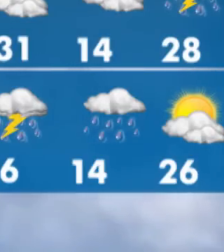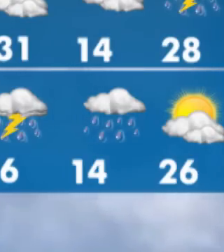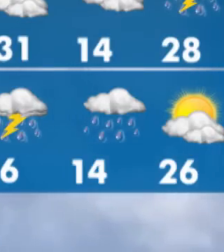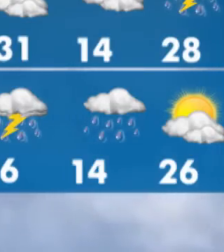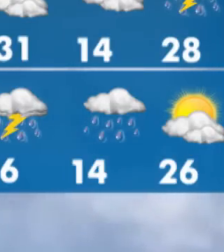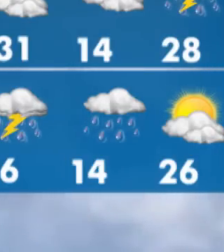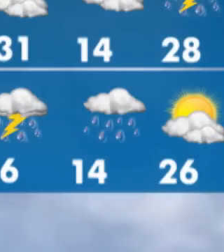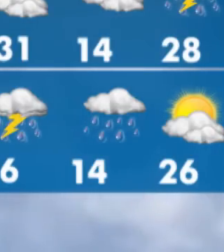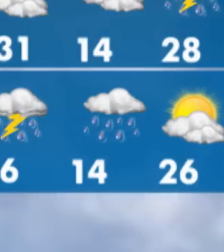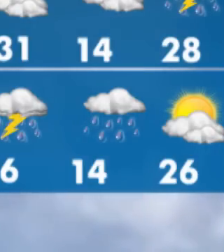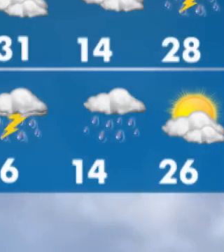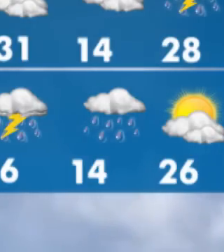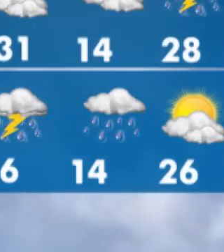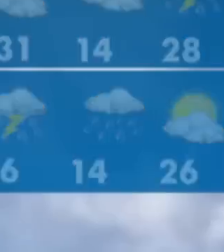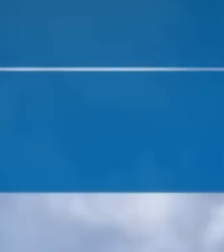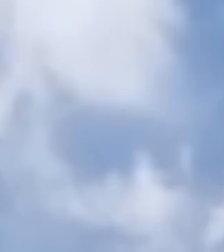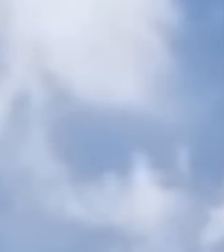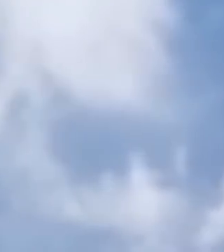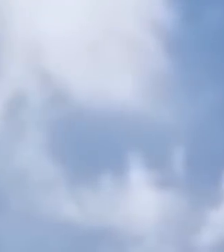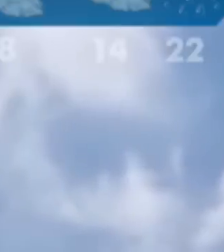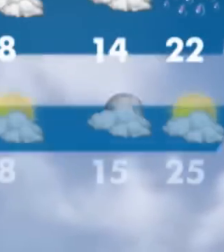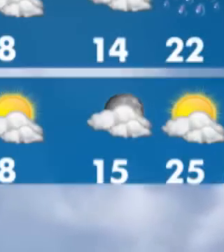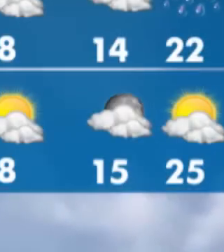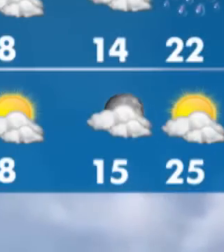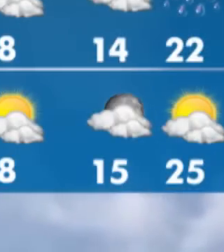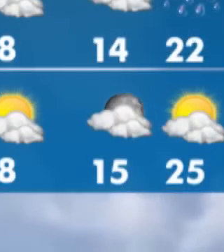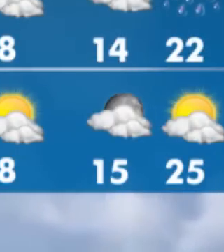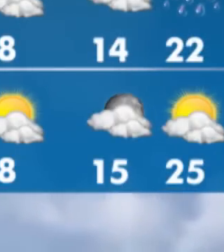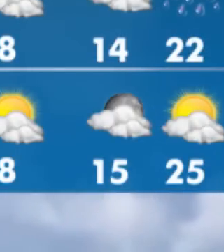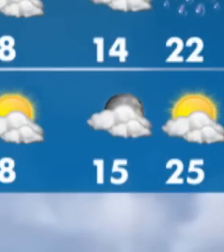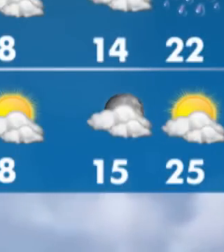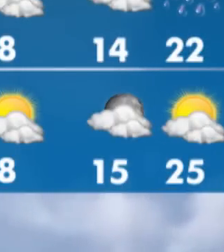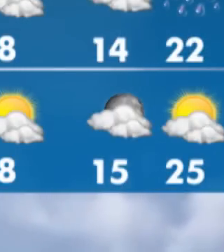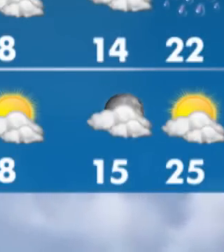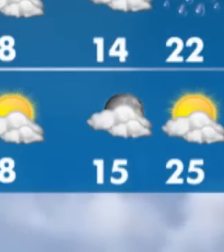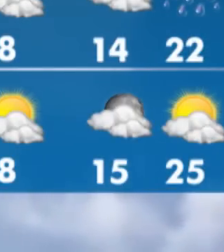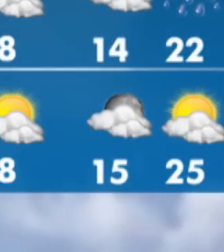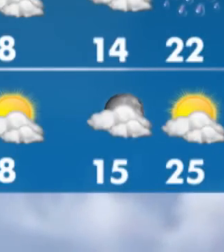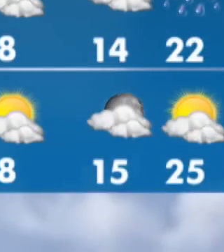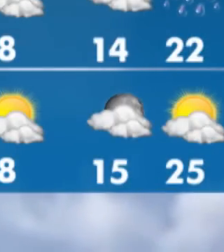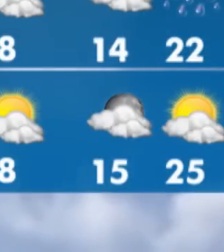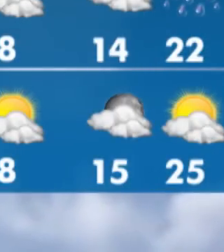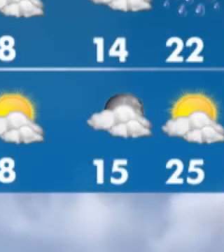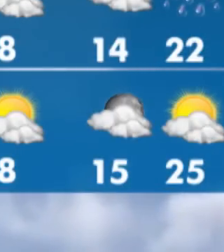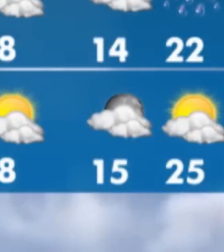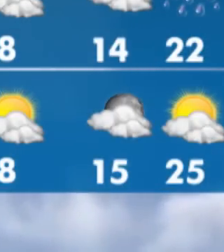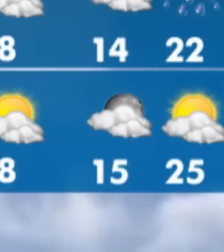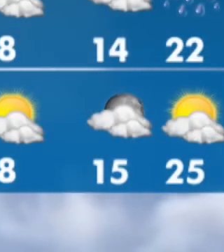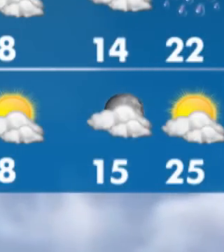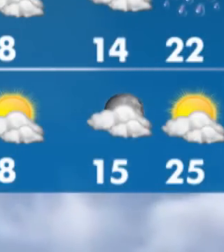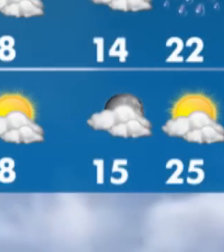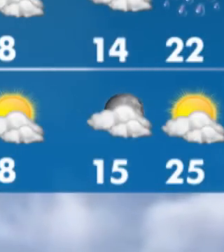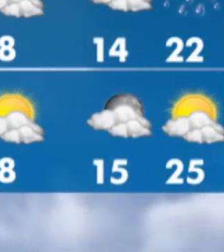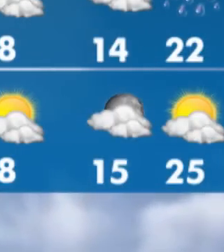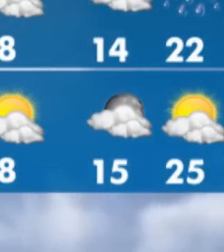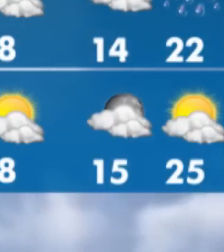тулан, Мөрөнчөндө 13 өдөртө 25 градус тулан. Хатгалчөндө 7 өдөртө 18 градус тулан, Цэцэрлэг хотчөндө